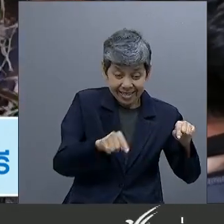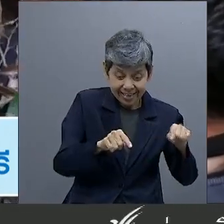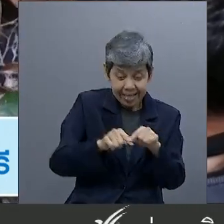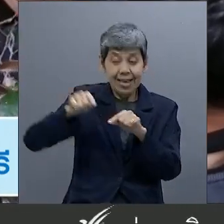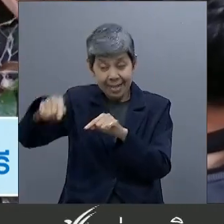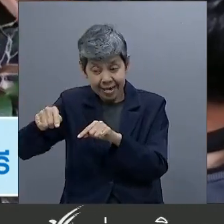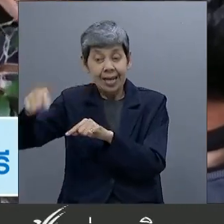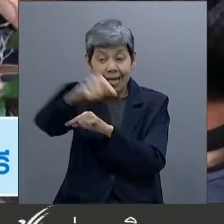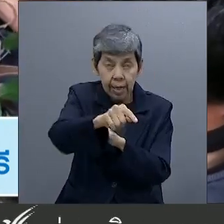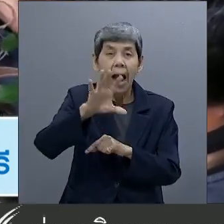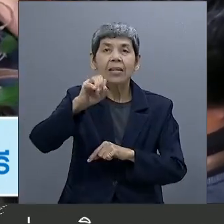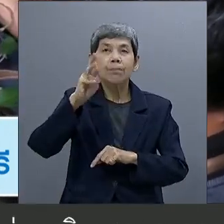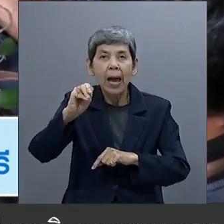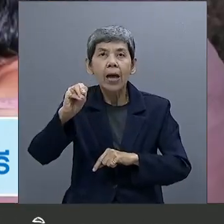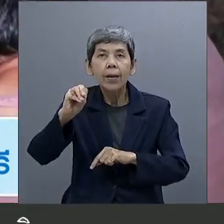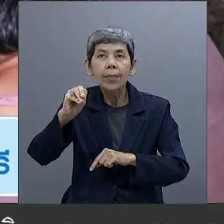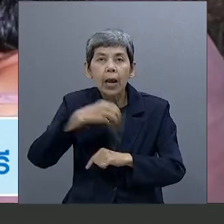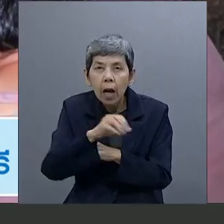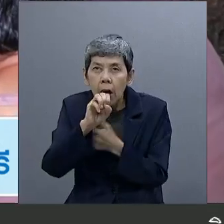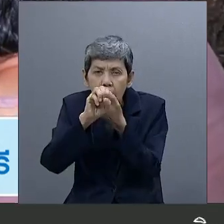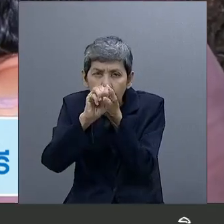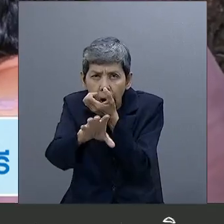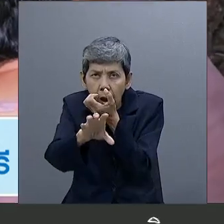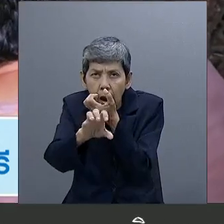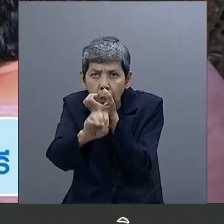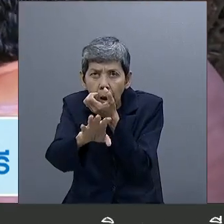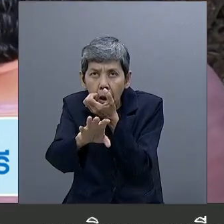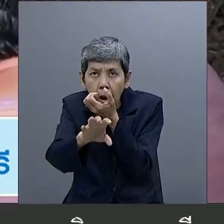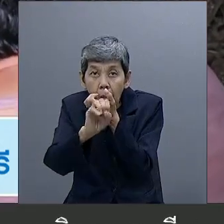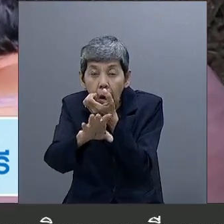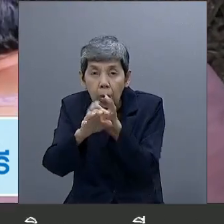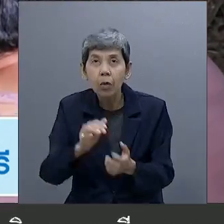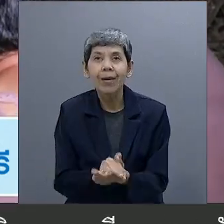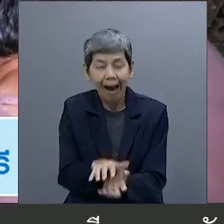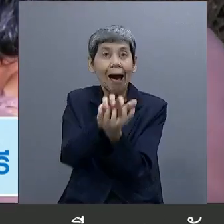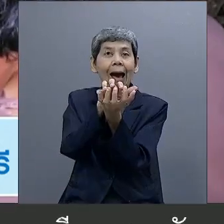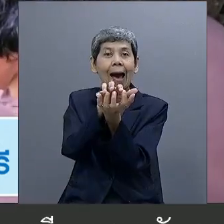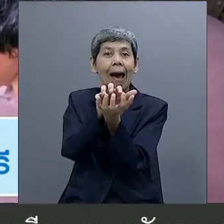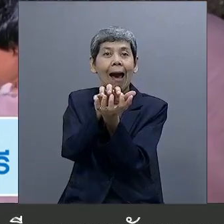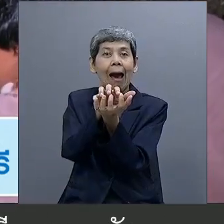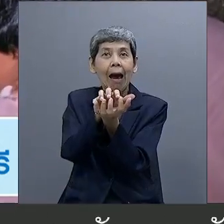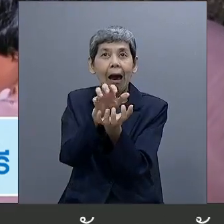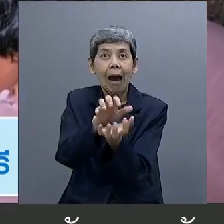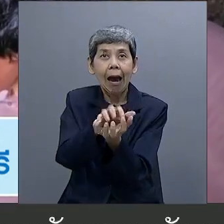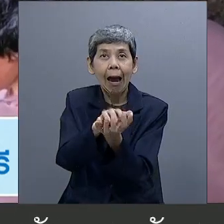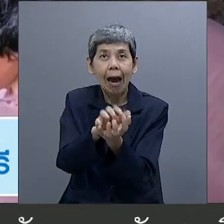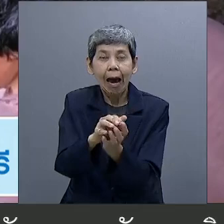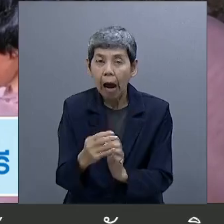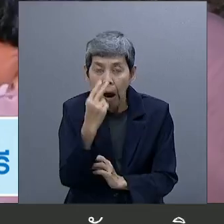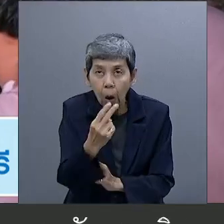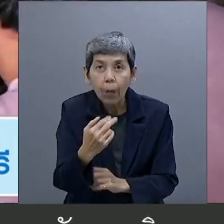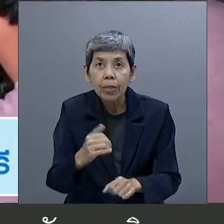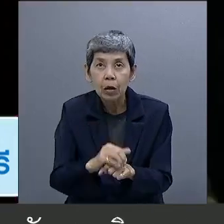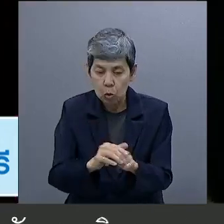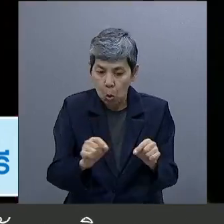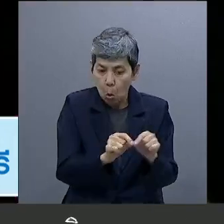มตรคุณพีระก็เลยส่องไฟดูปรากฏว่าจ๊ะเอ๋จระเข้ตัวเป็นๆ เลยค่ะขนาดความย